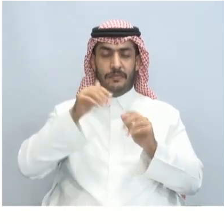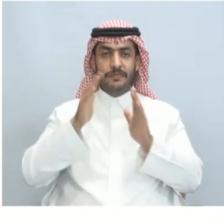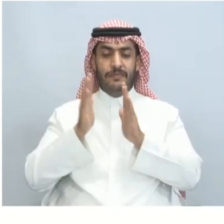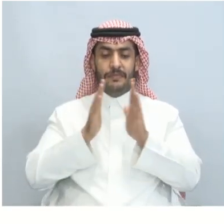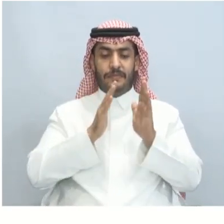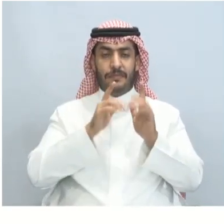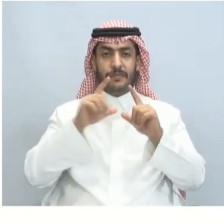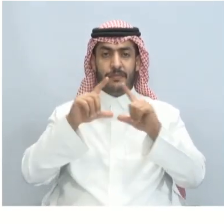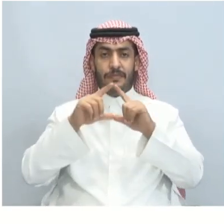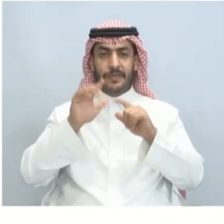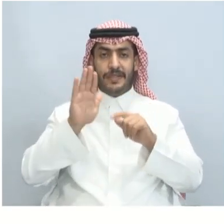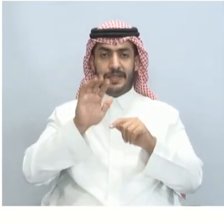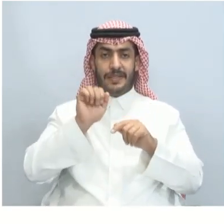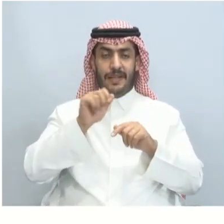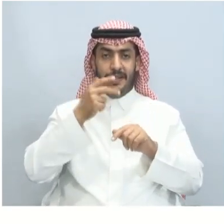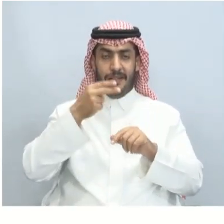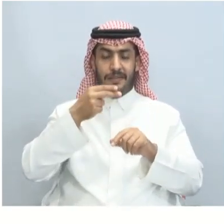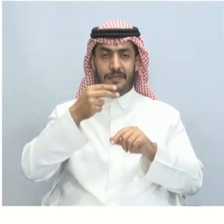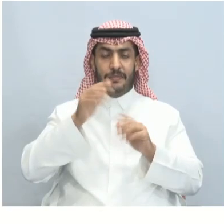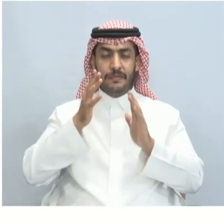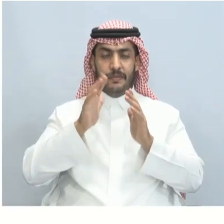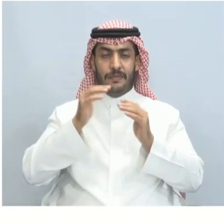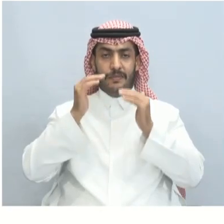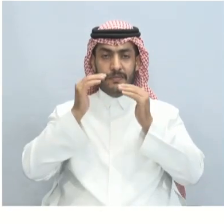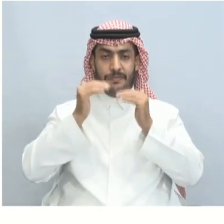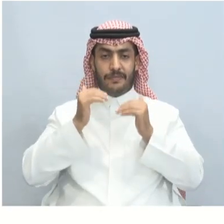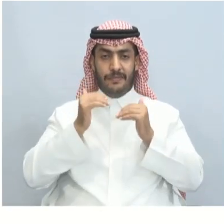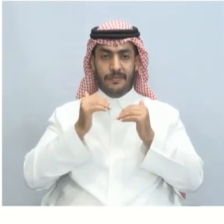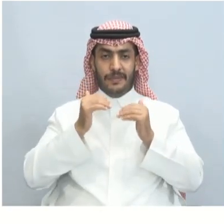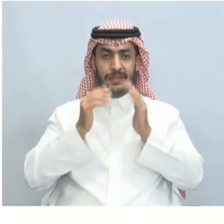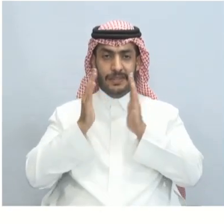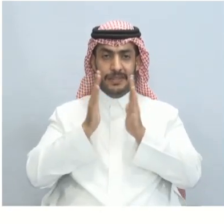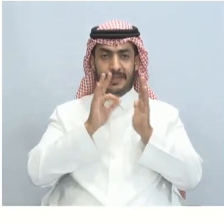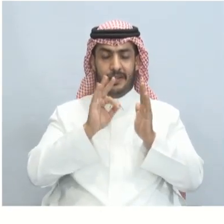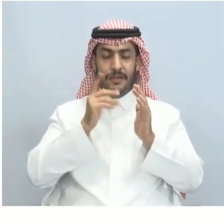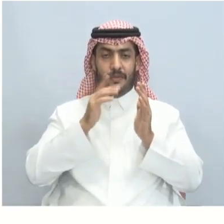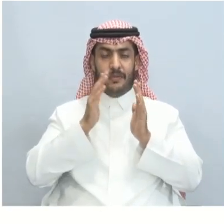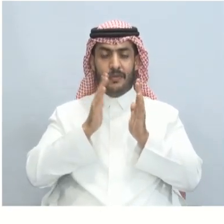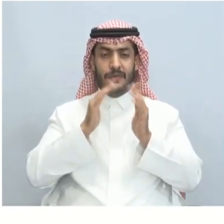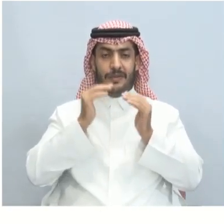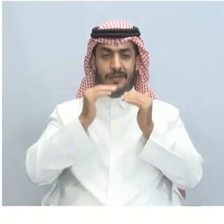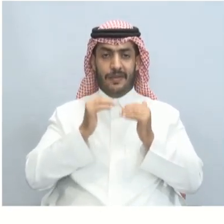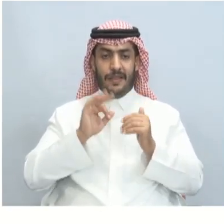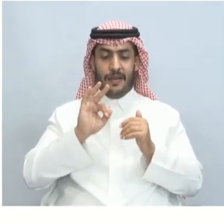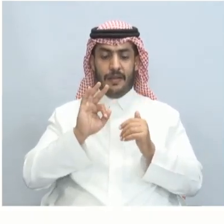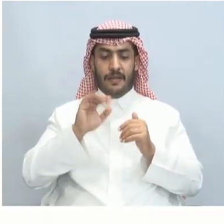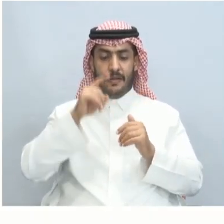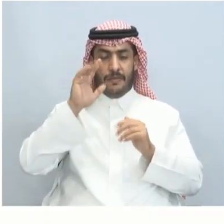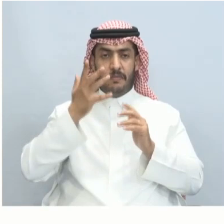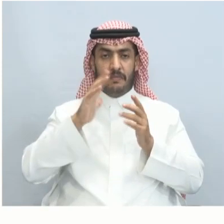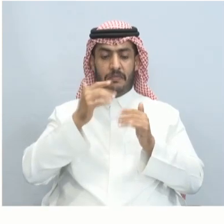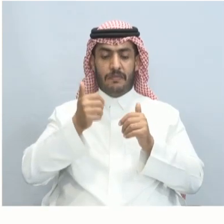انسحاب للمثلث س ص عين بمقدار وحدتين الى اليسار وثلاث وحدات الى اسفل فما